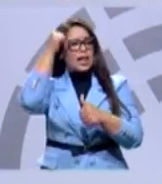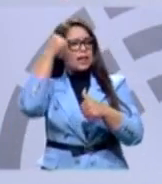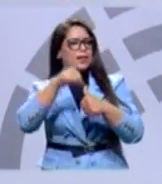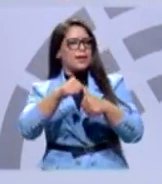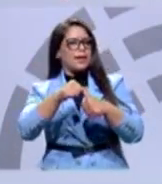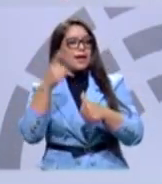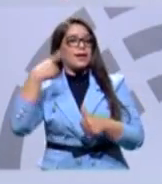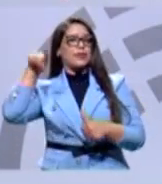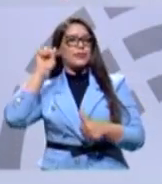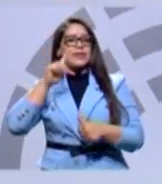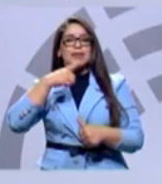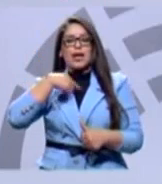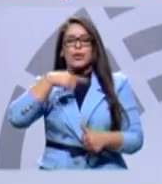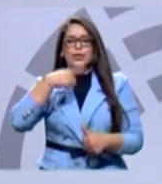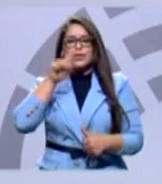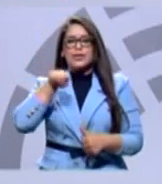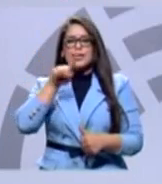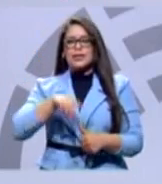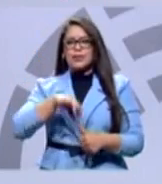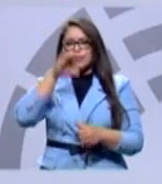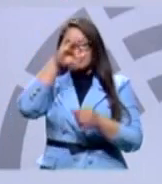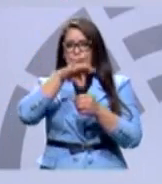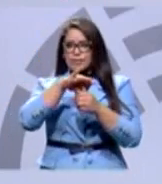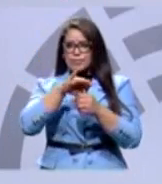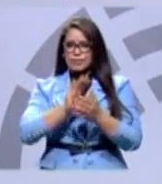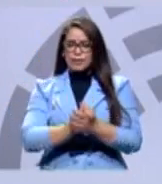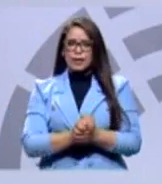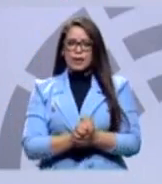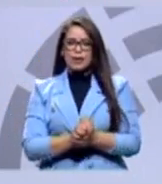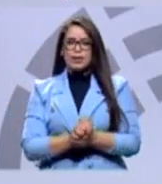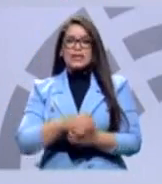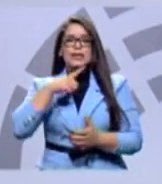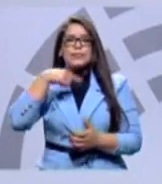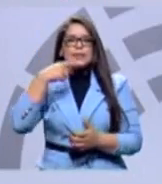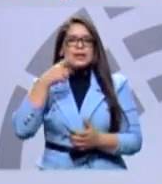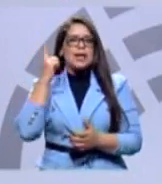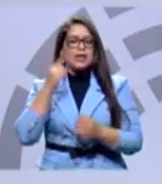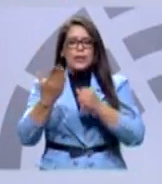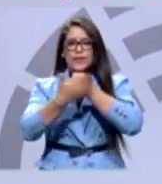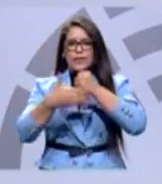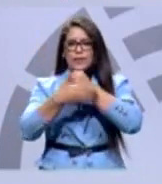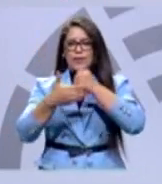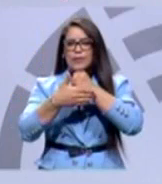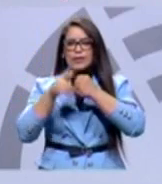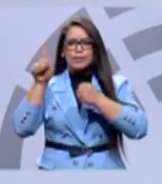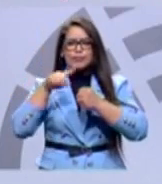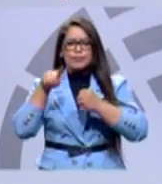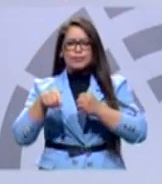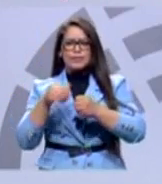لكني ساكون صوتا من لا صوت له صوت الفلاح اللي ينتج من الجيش للمدينه